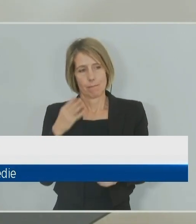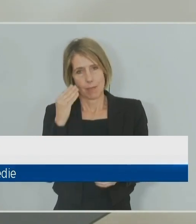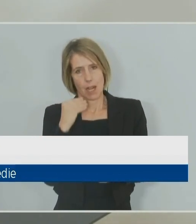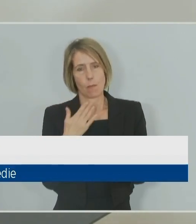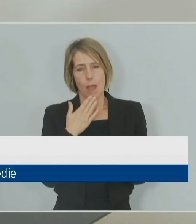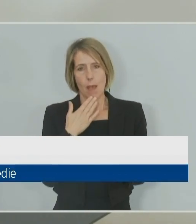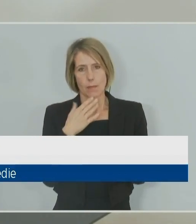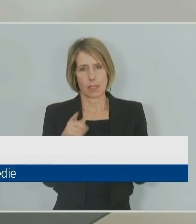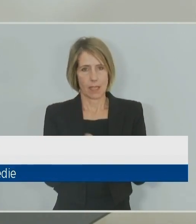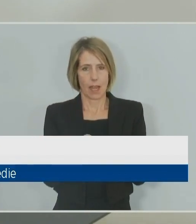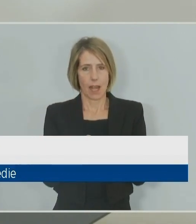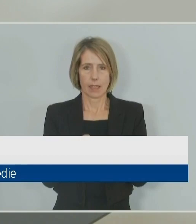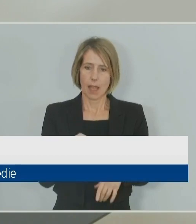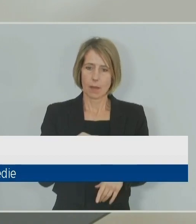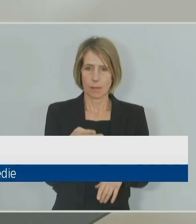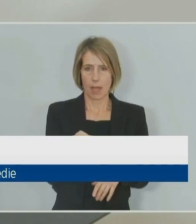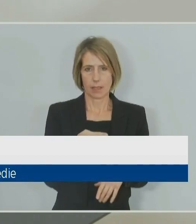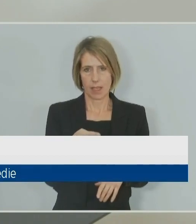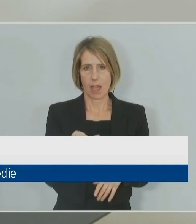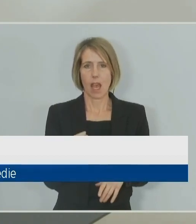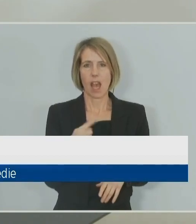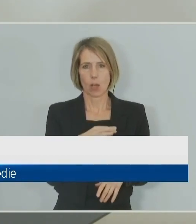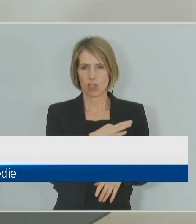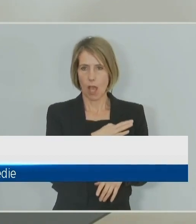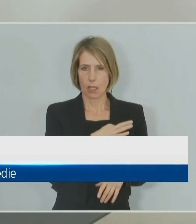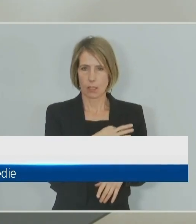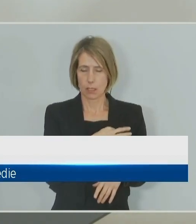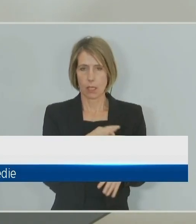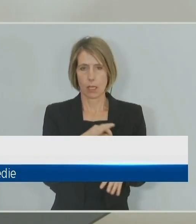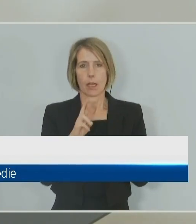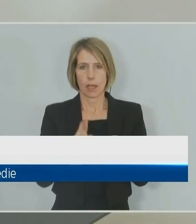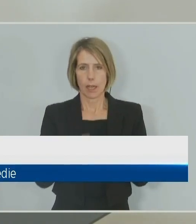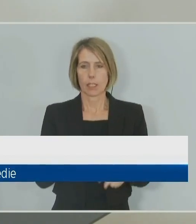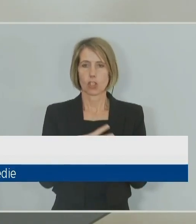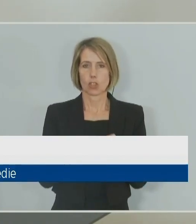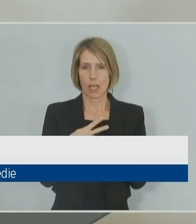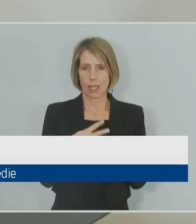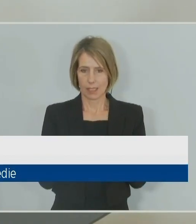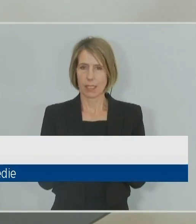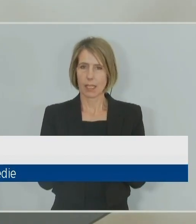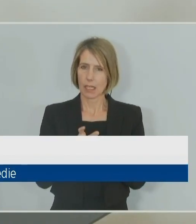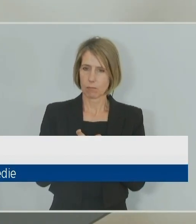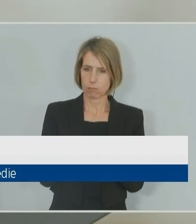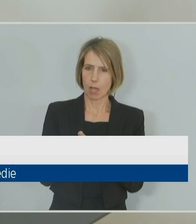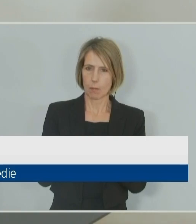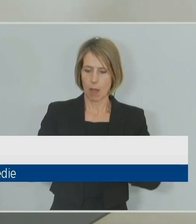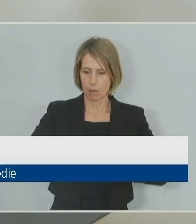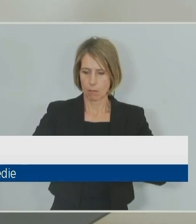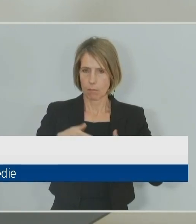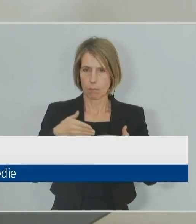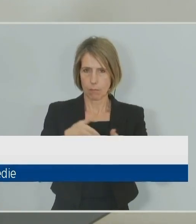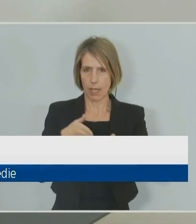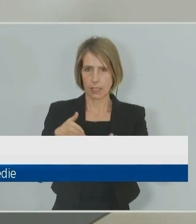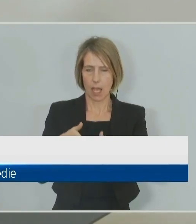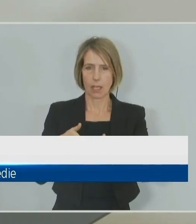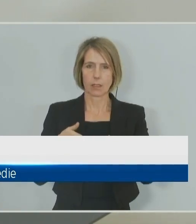Ne kemi shprehur interesimin që të kemi më shumë ushtarë të KFOR-it në Kosovë, për shkak të